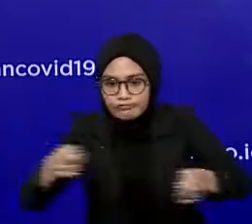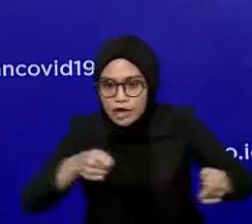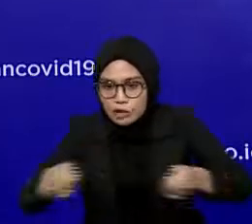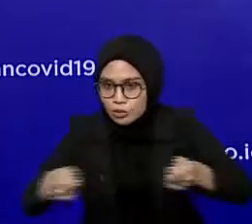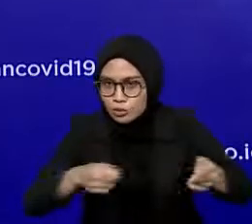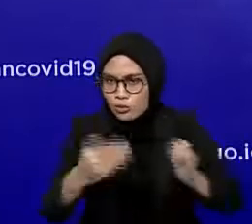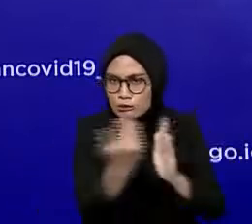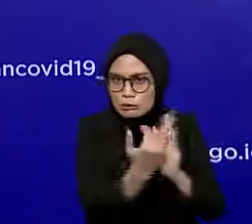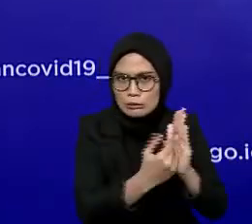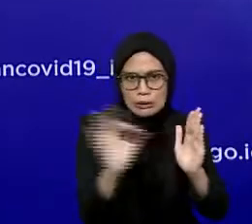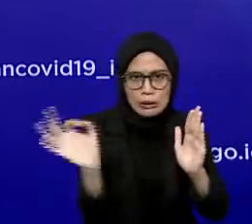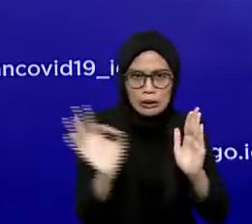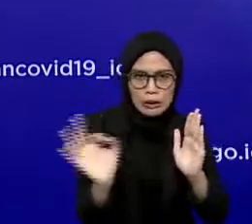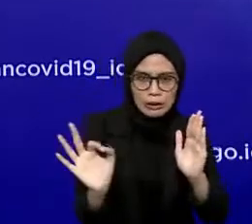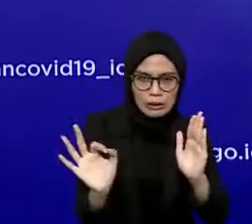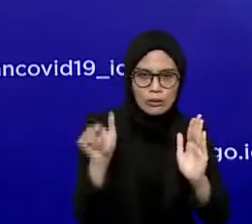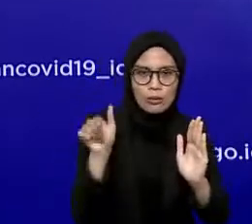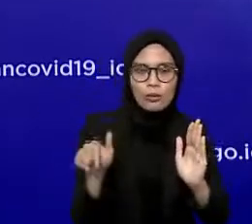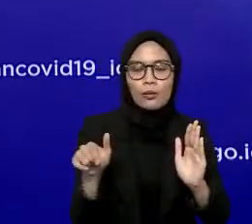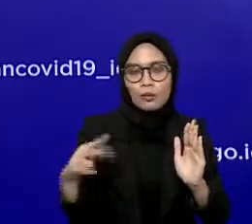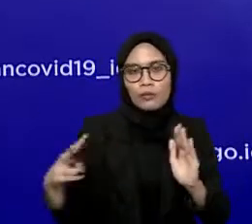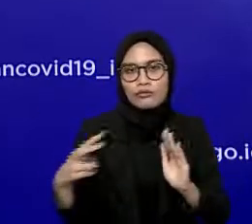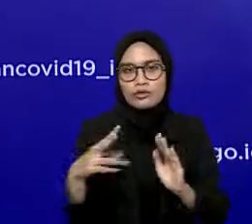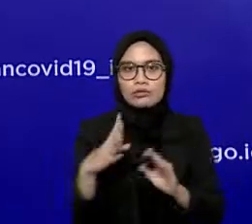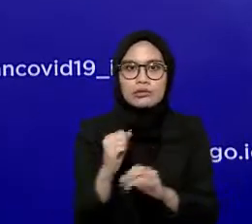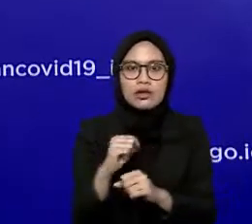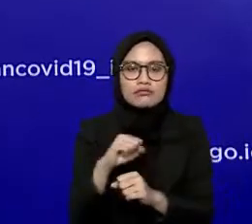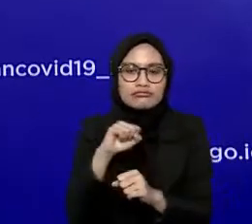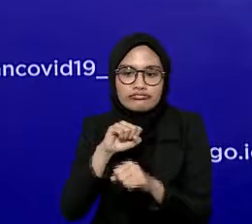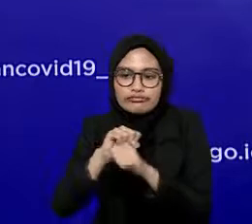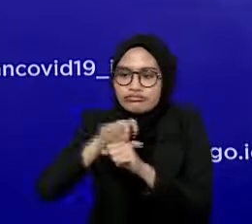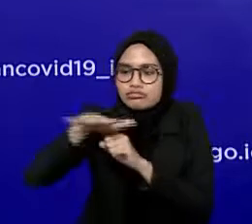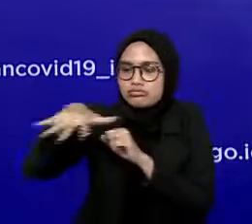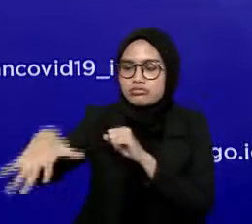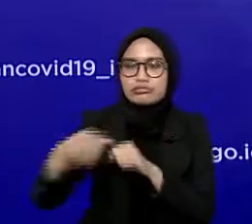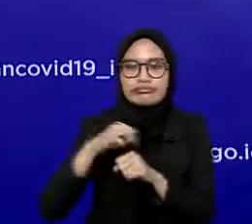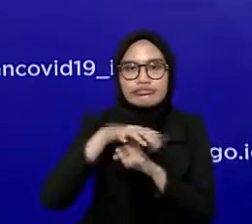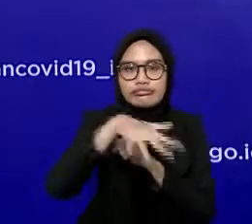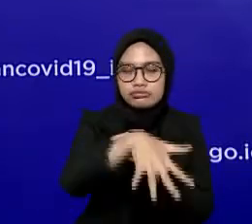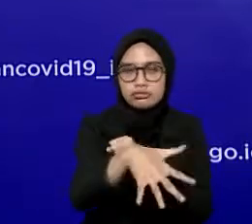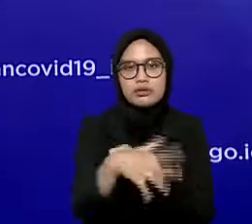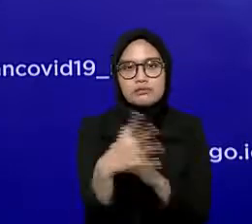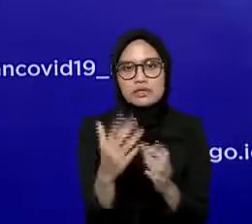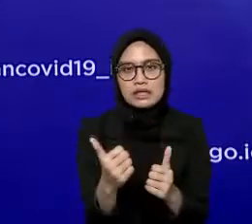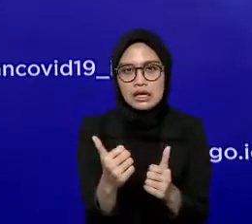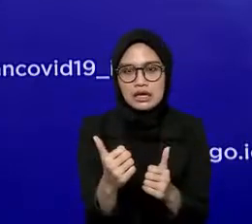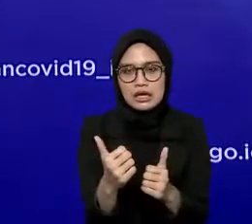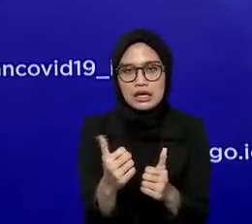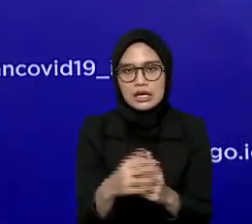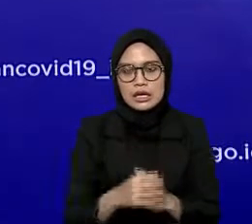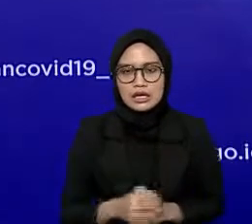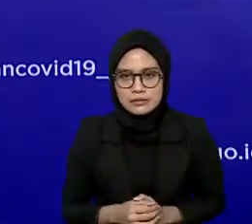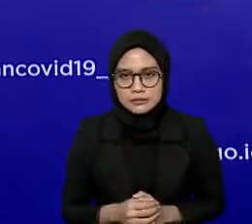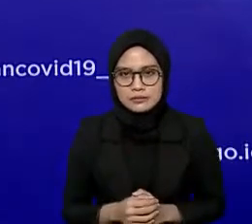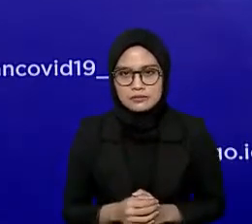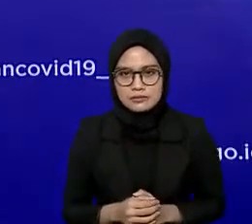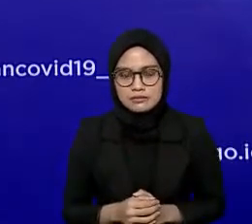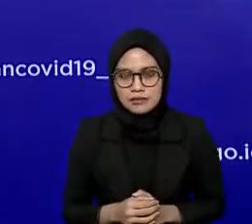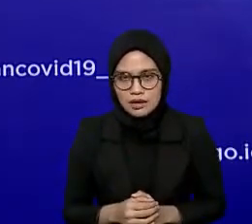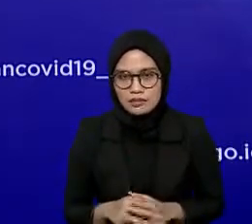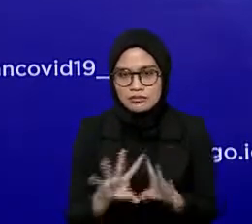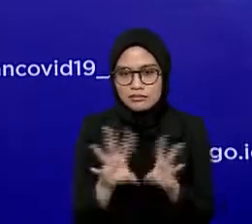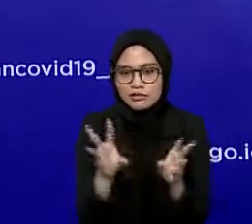baik, merupakan kondisi yang mendukung virus untuk terus menular dalam masyarakat dan dapat semakin